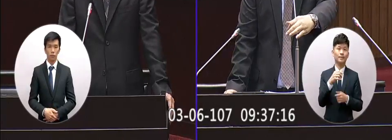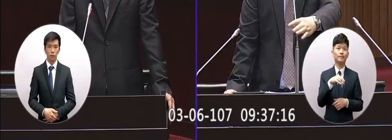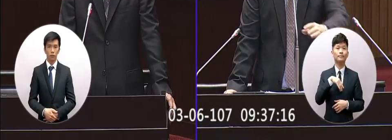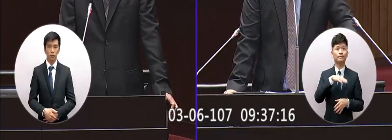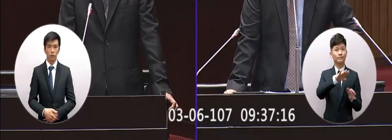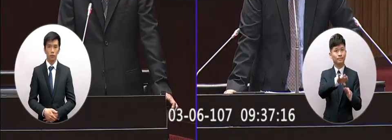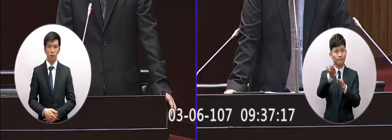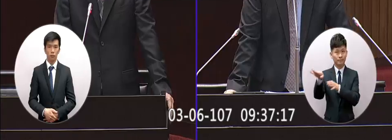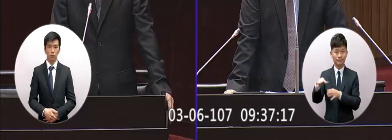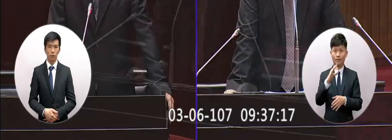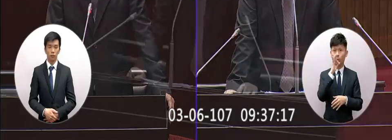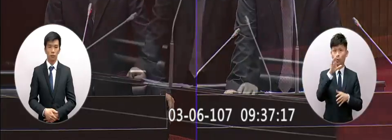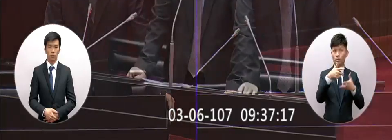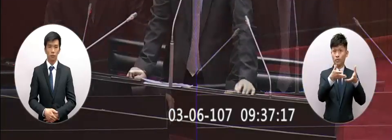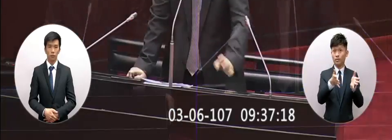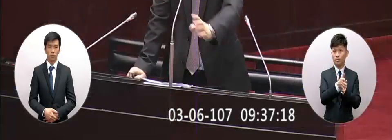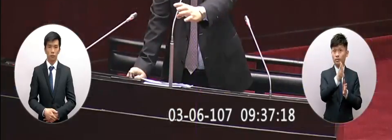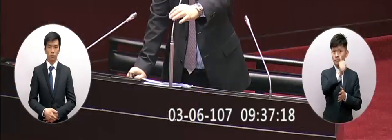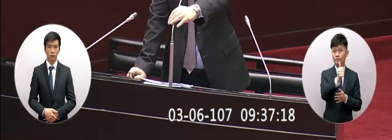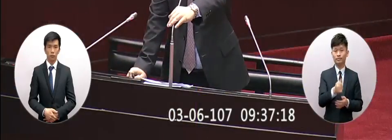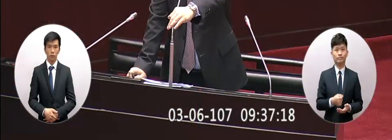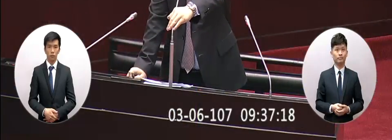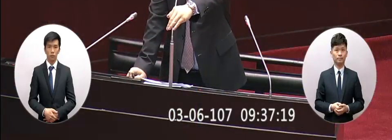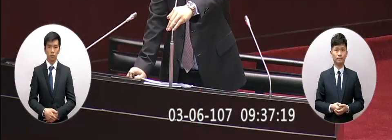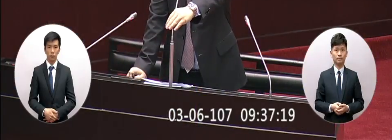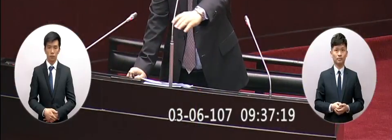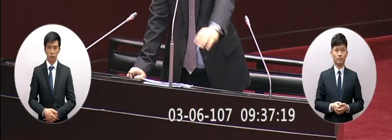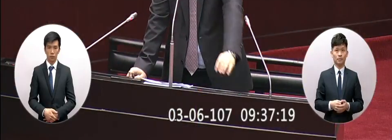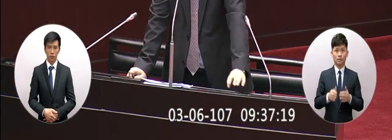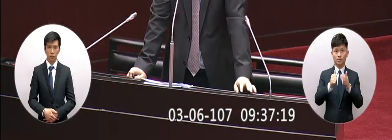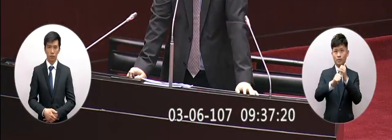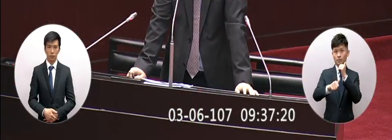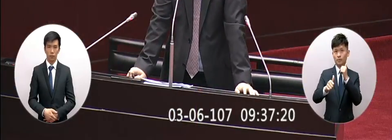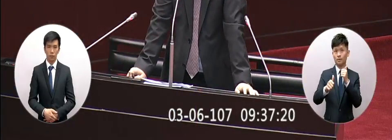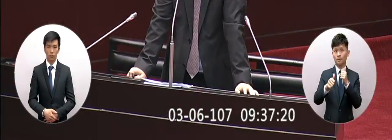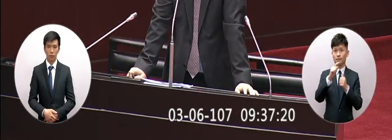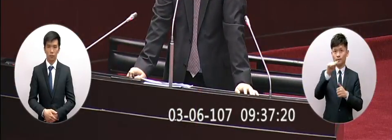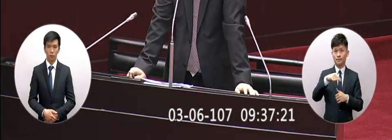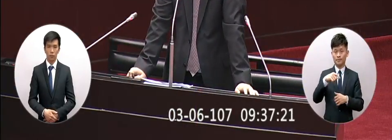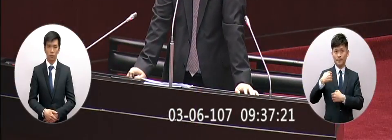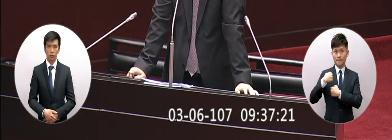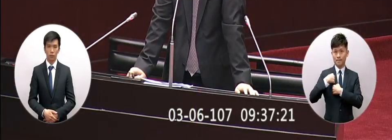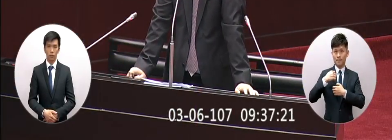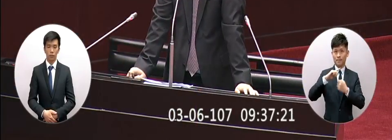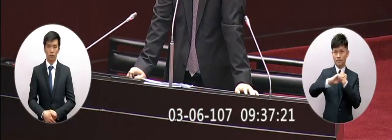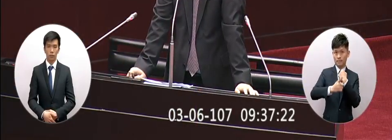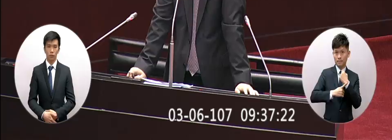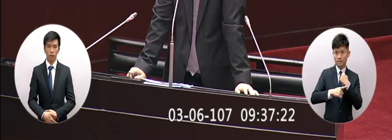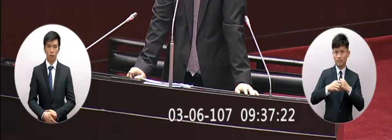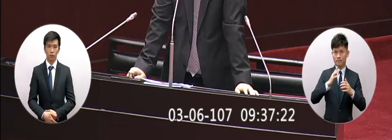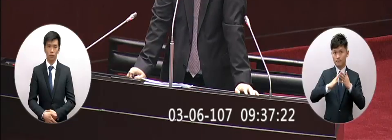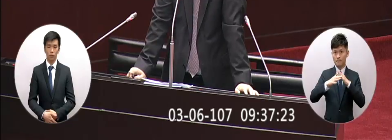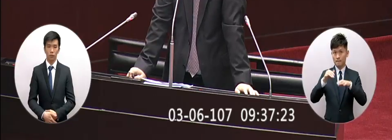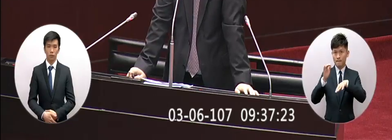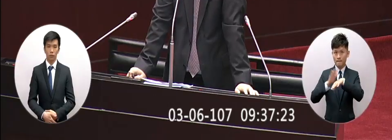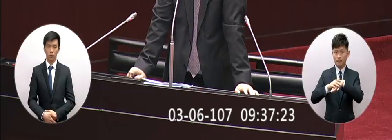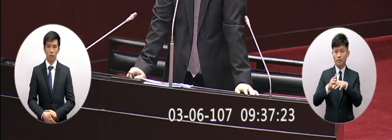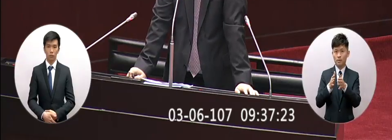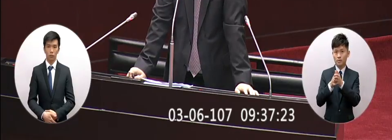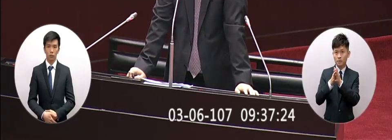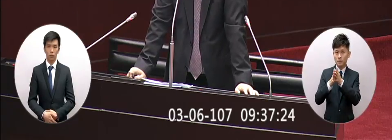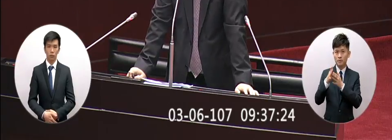最后请教吴部长。 邱委员好。 孙子兵法有云了哈，善战者求之于事，不责于人